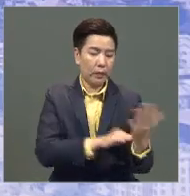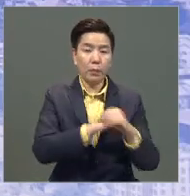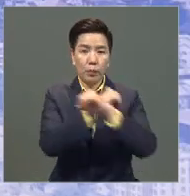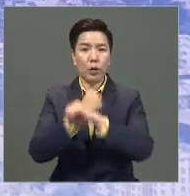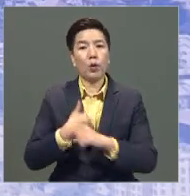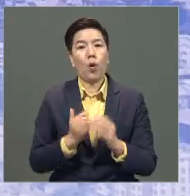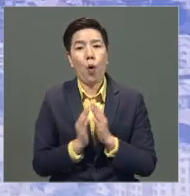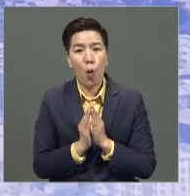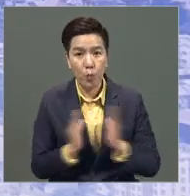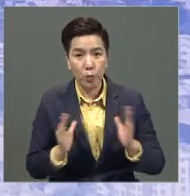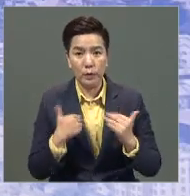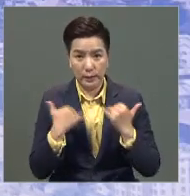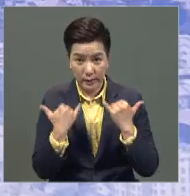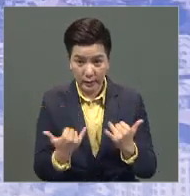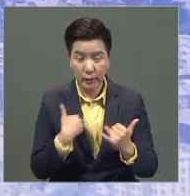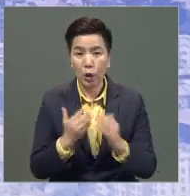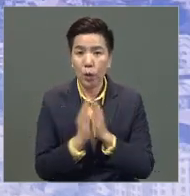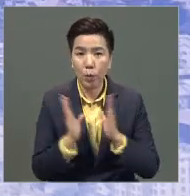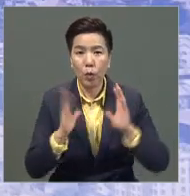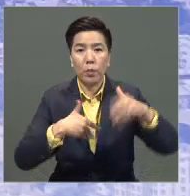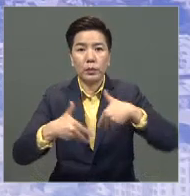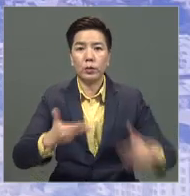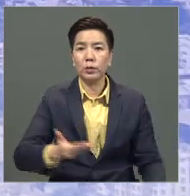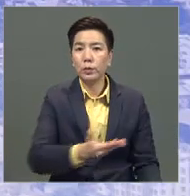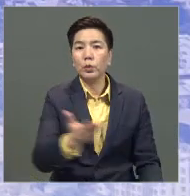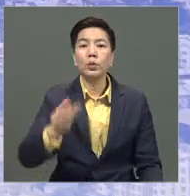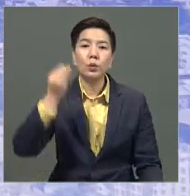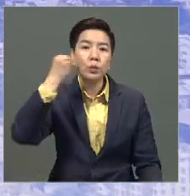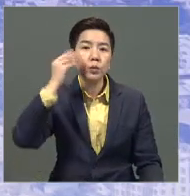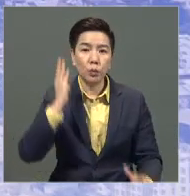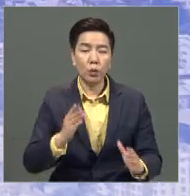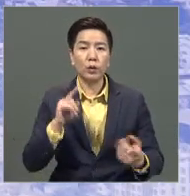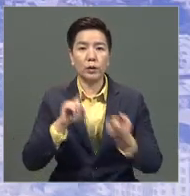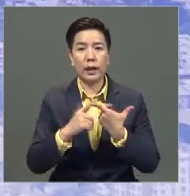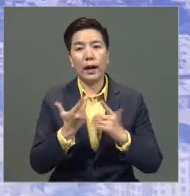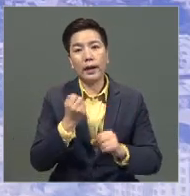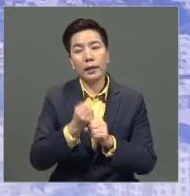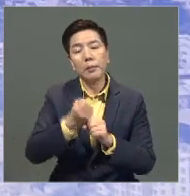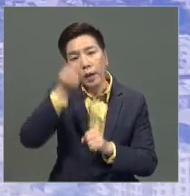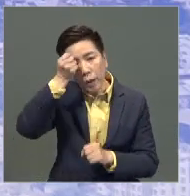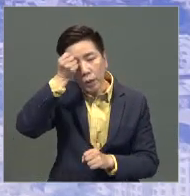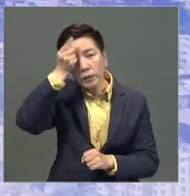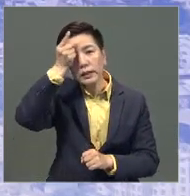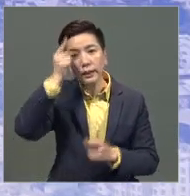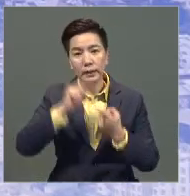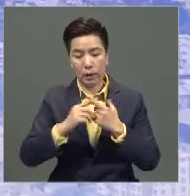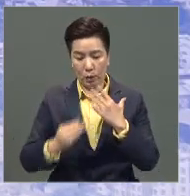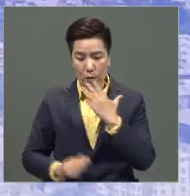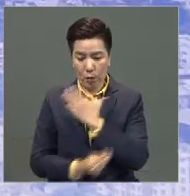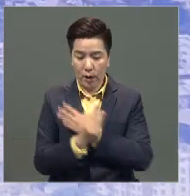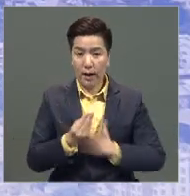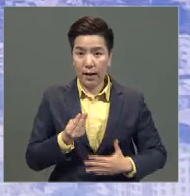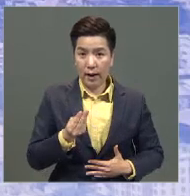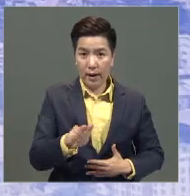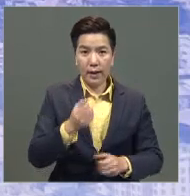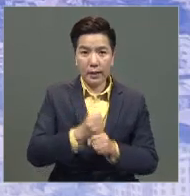ระคุณเป็นอย่างสูงและที่สำคัญที่สุดก็ต้องกราบขอบพระคุณพี่น้องประชาชนทุกท่านที่จะทำความเข้าใจแล้วก็ให้โอกาสพวกเราในการที่จะ